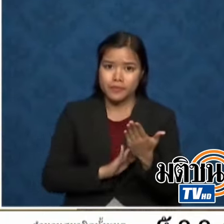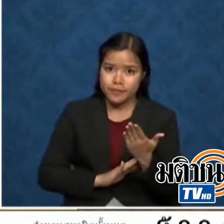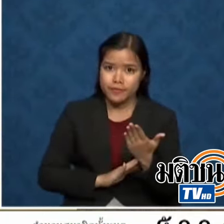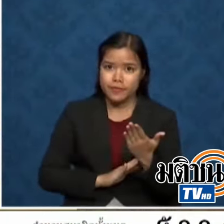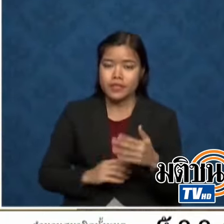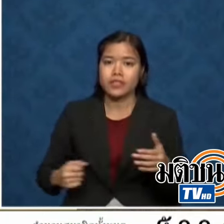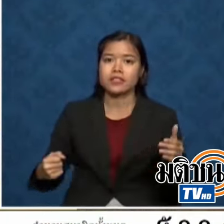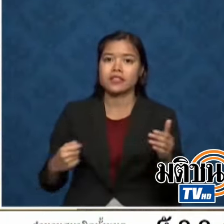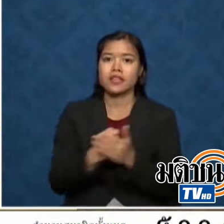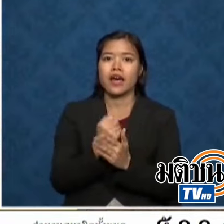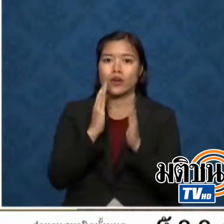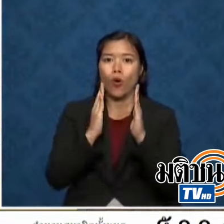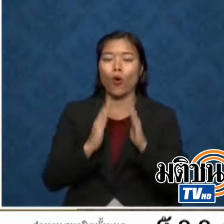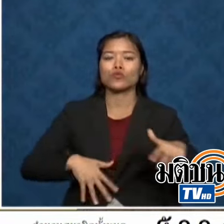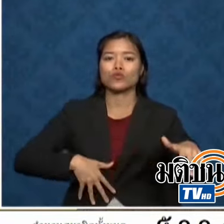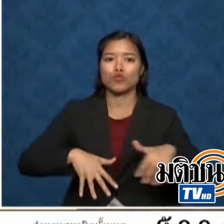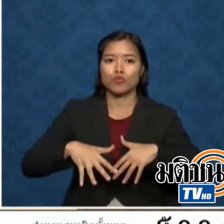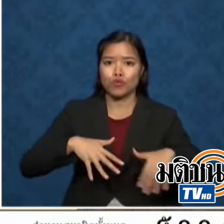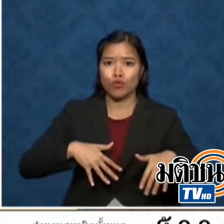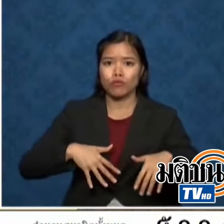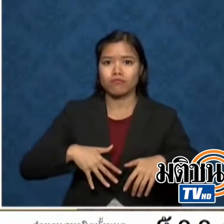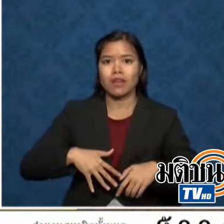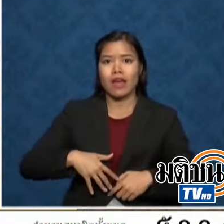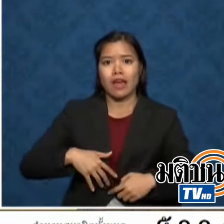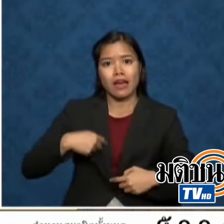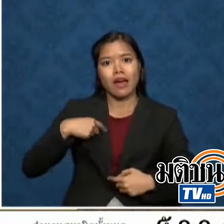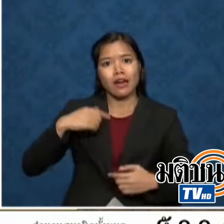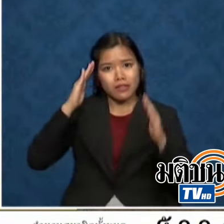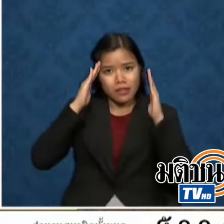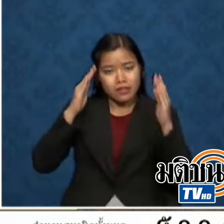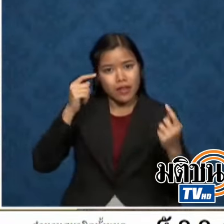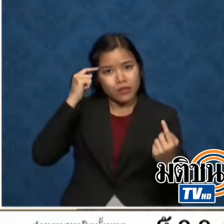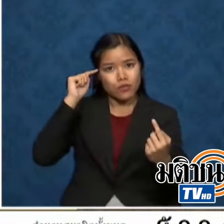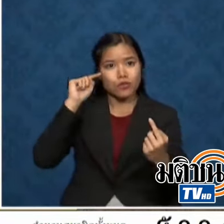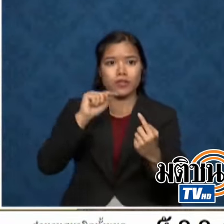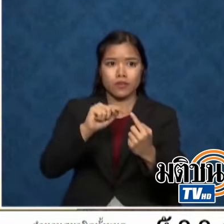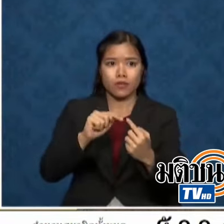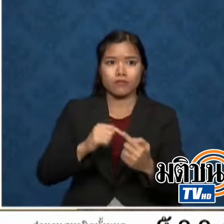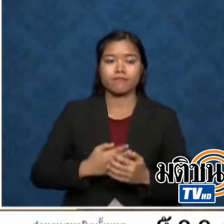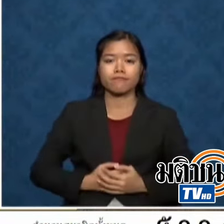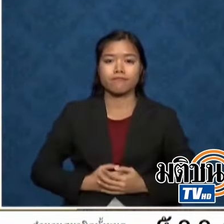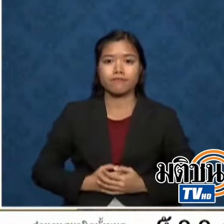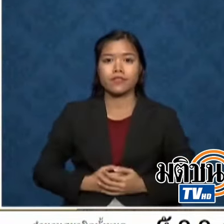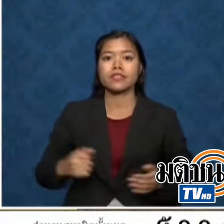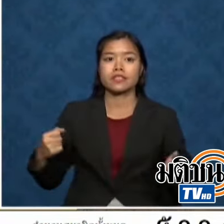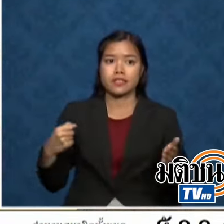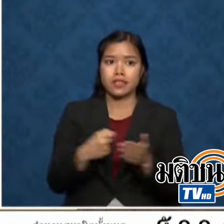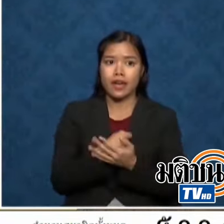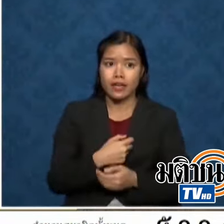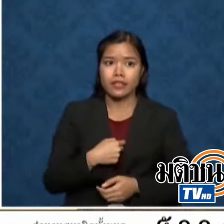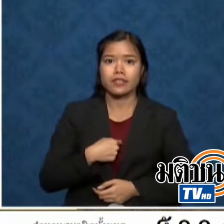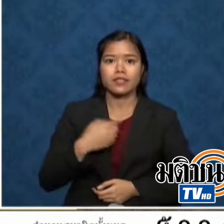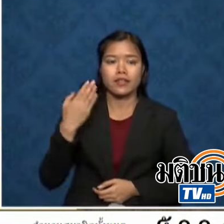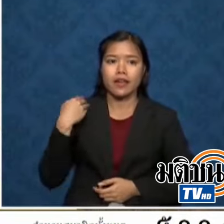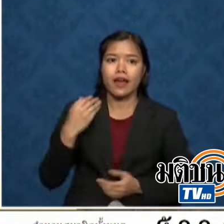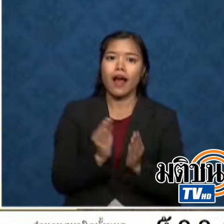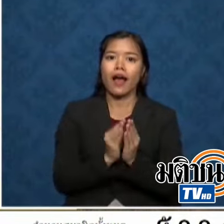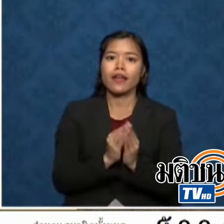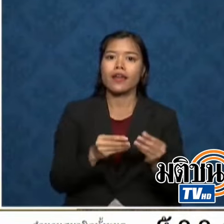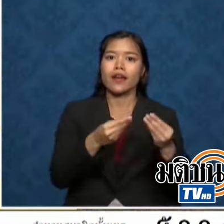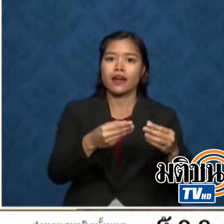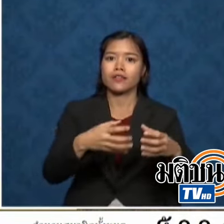ถึงศรัทธาของพี่น้องประชาชนผมเสียดายส่วนตัวของผมเองที่ผมเคยเป็นคนที่ให้คะแนนกับพรรค